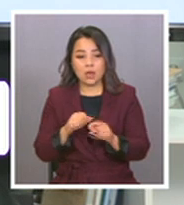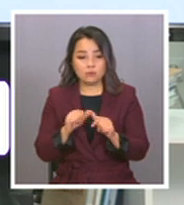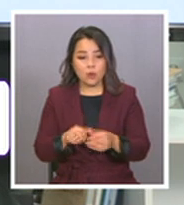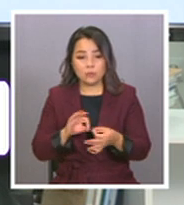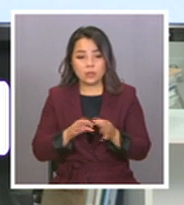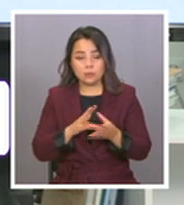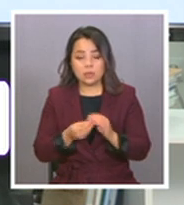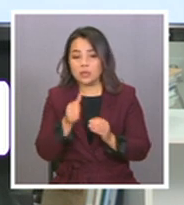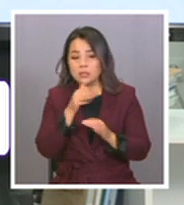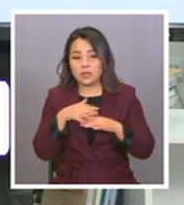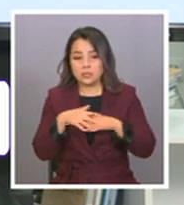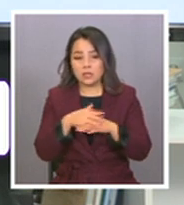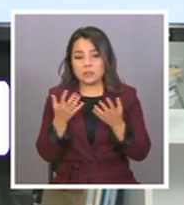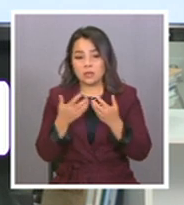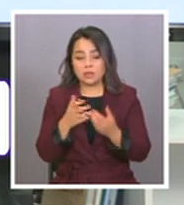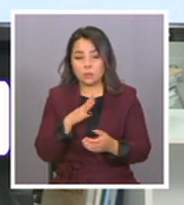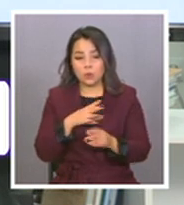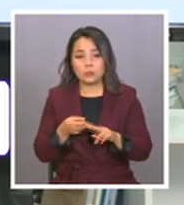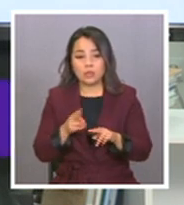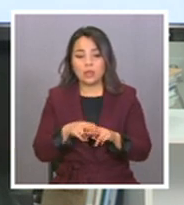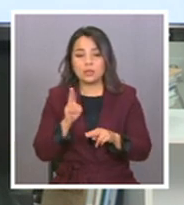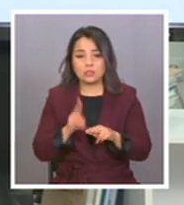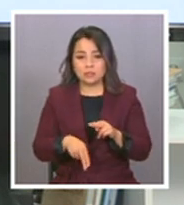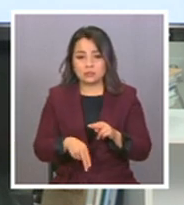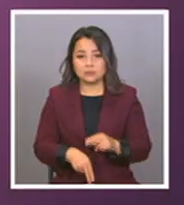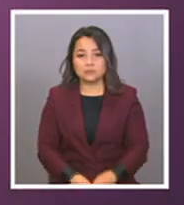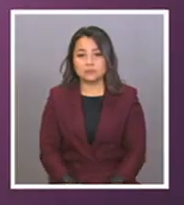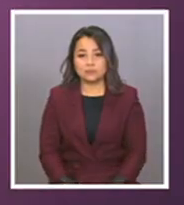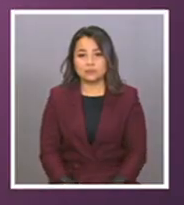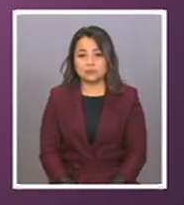мысал келтірдік. Сабағымыз осымен аяқталды. Сау болыңыздар!